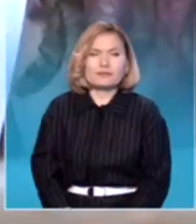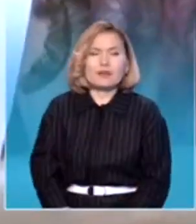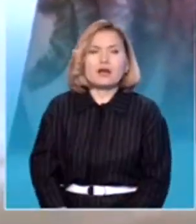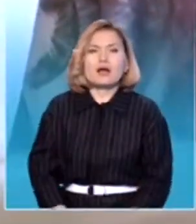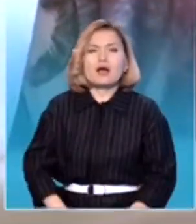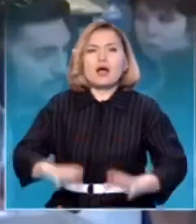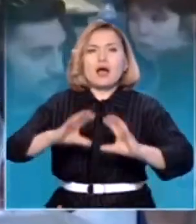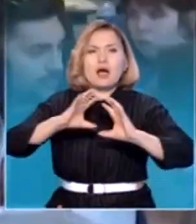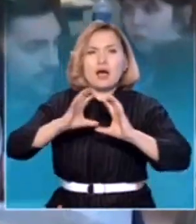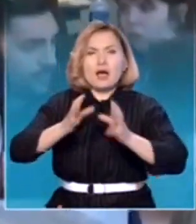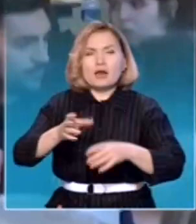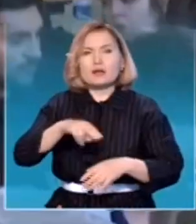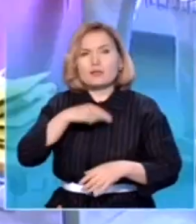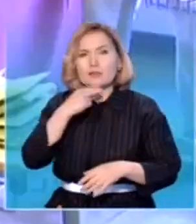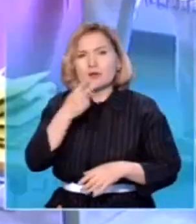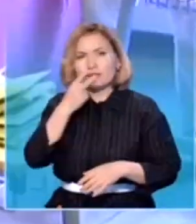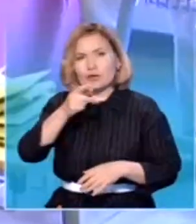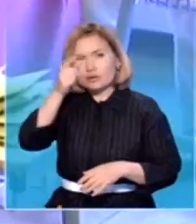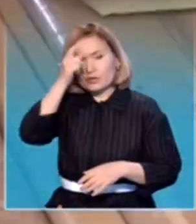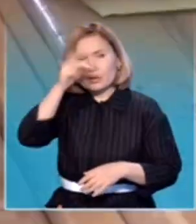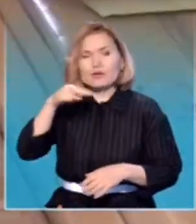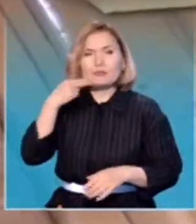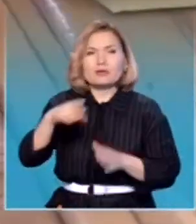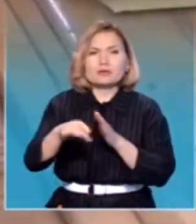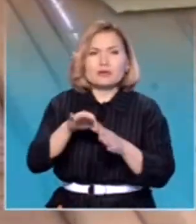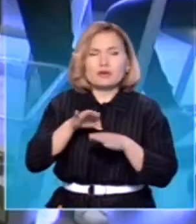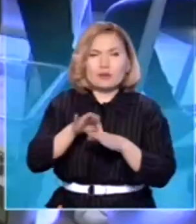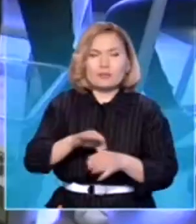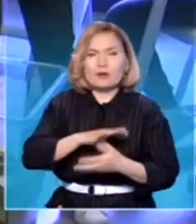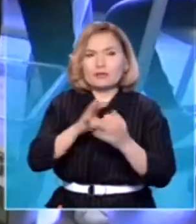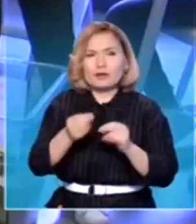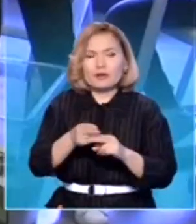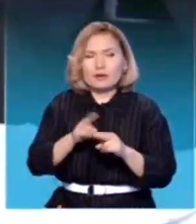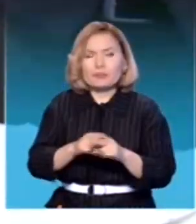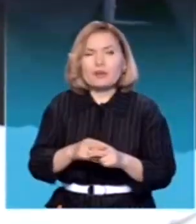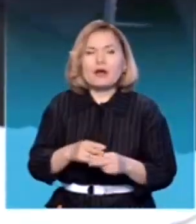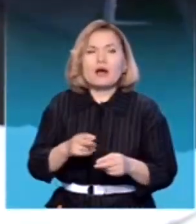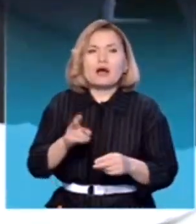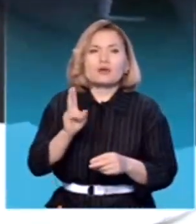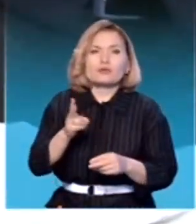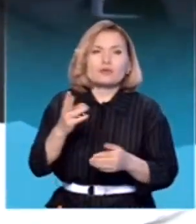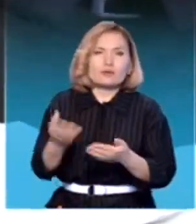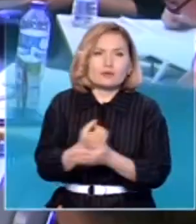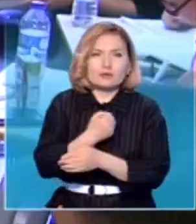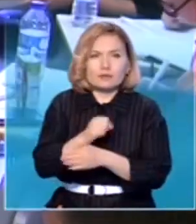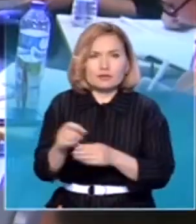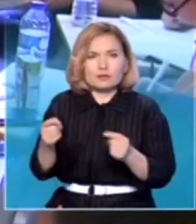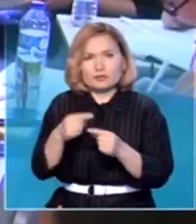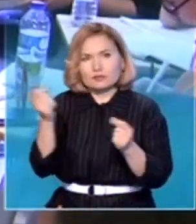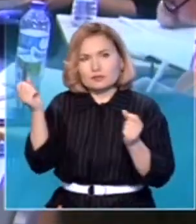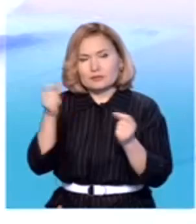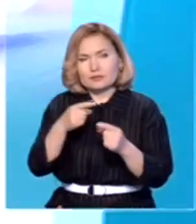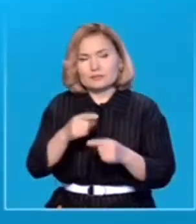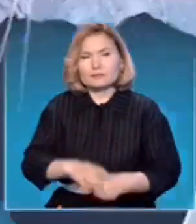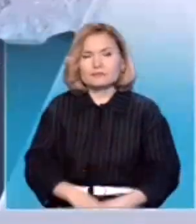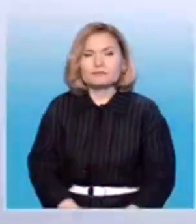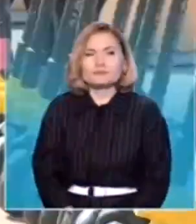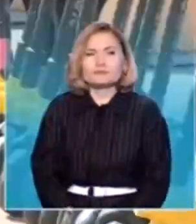Төрткүл дүние назары Түркияда. Елде президент сайлауы өтті. Кандидаттардың қайсы көп дауыс жинады?